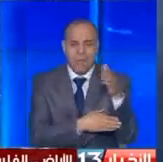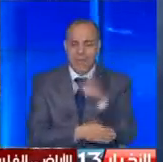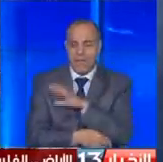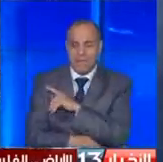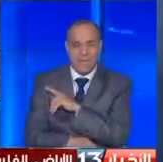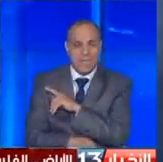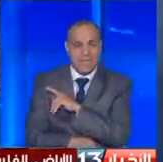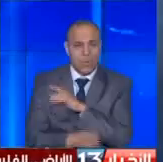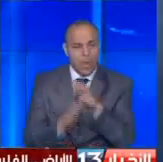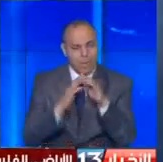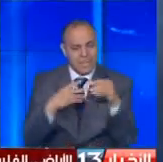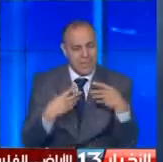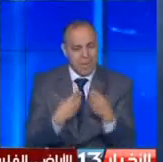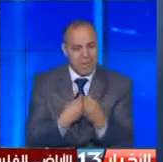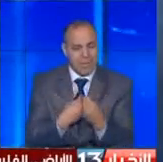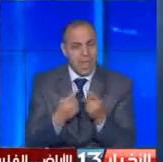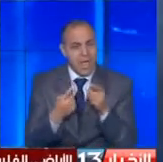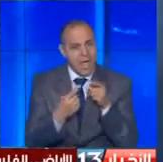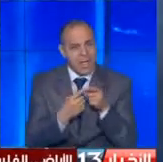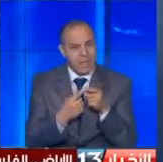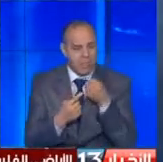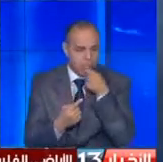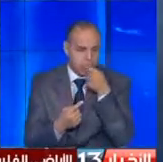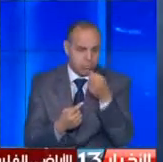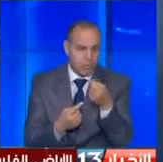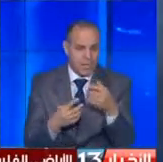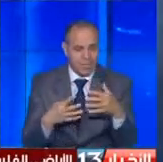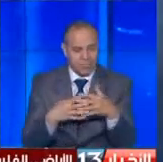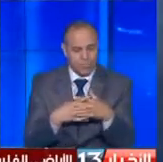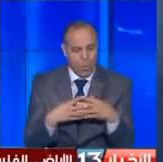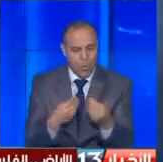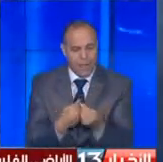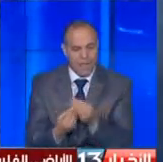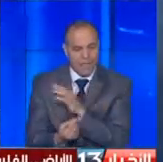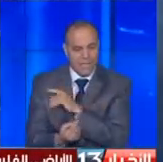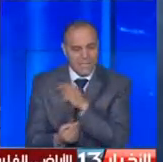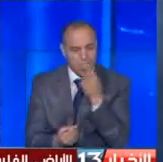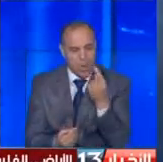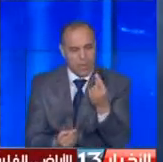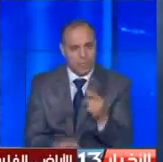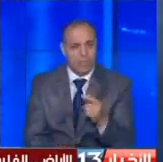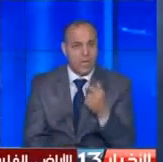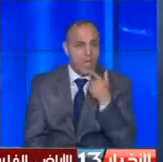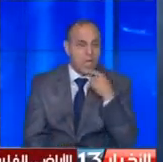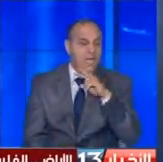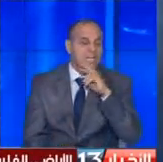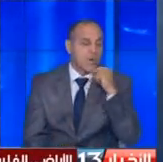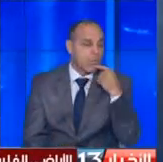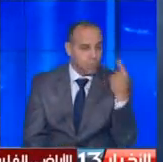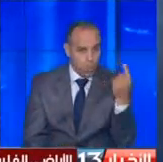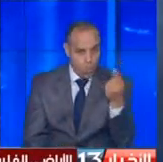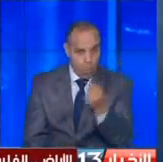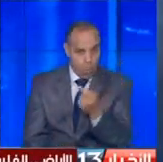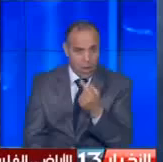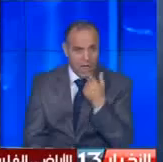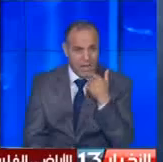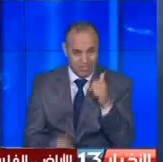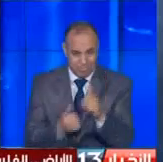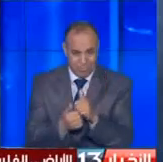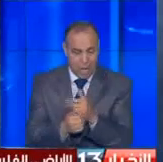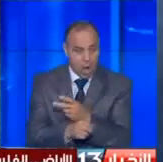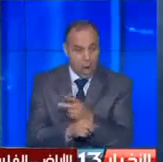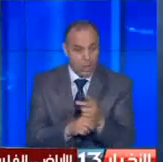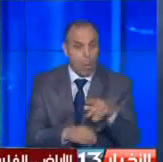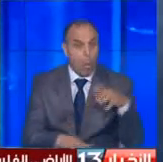الأعلام الفلسطينية والمصرية هاتفين بشعارات من أجل الوحدة الوطنية. فيما وصف الاحتلال الإسرائيلي اتفاق المصالحة